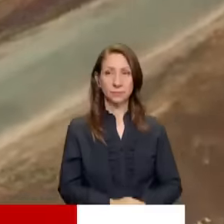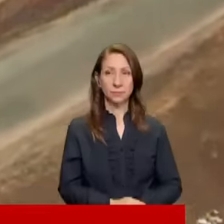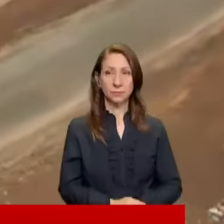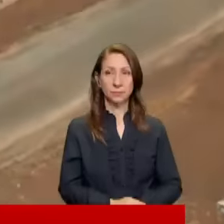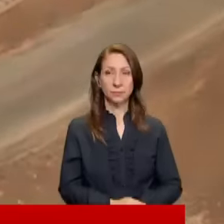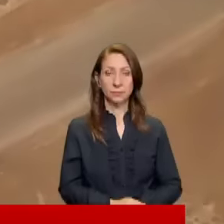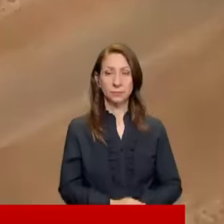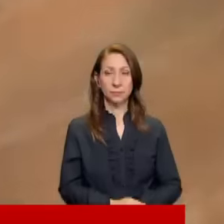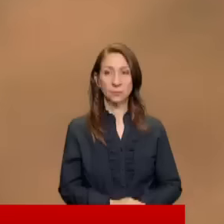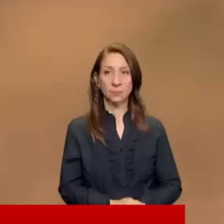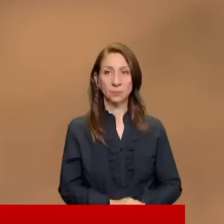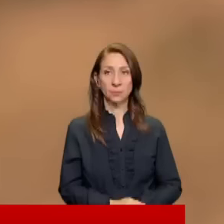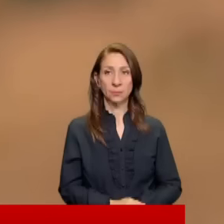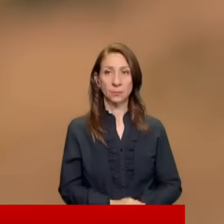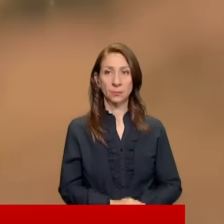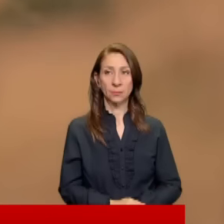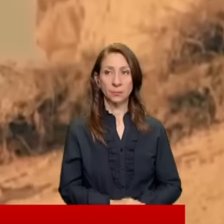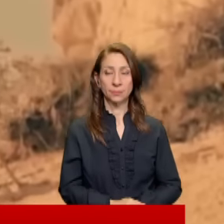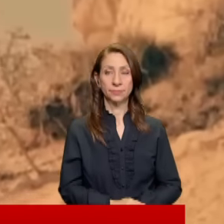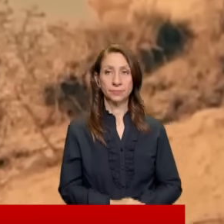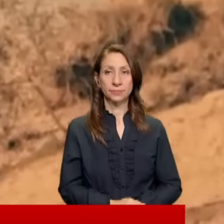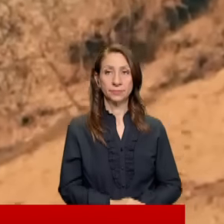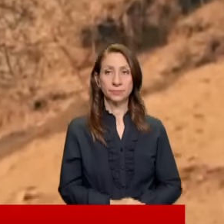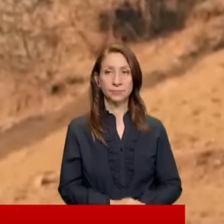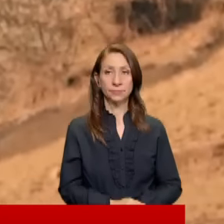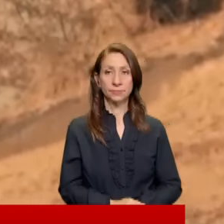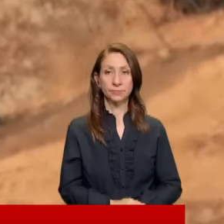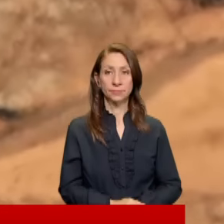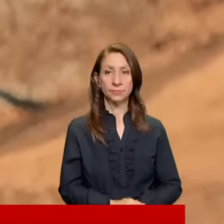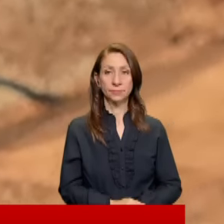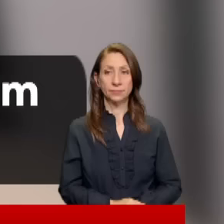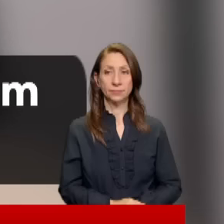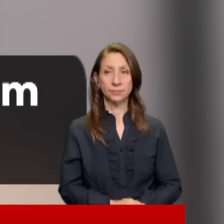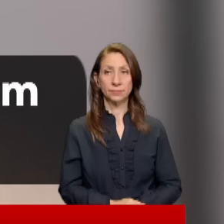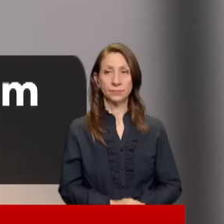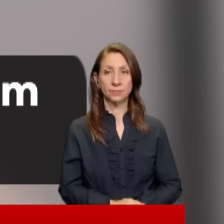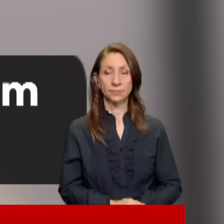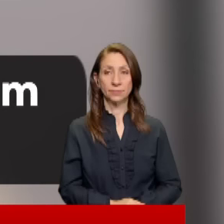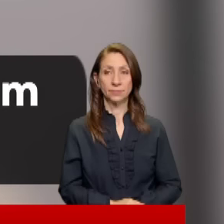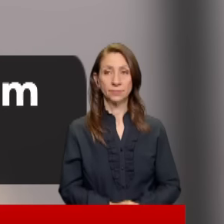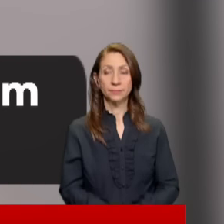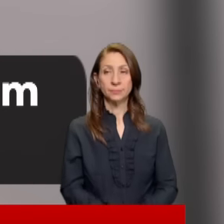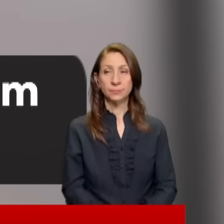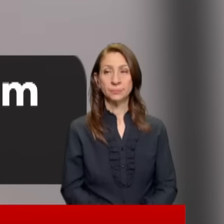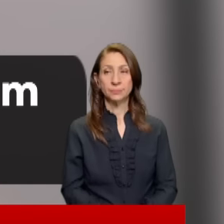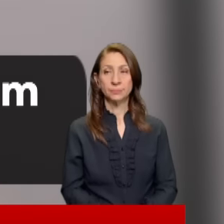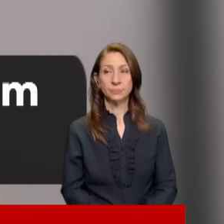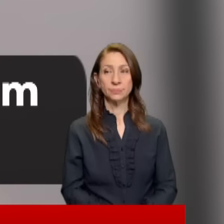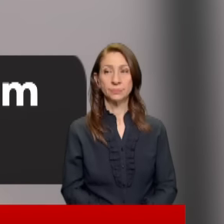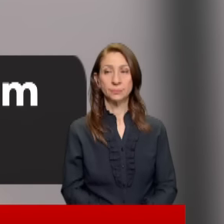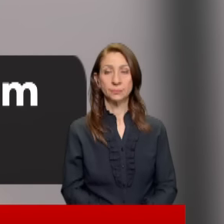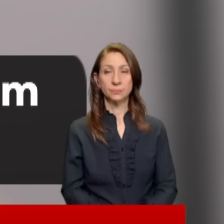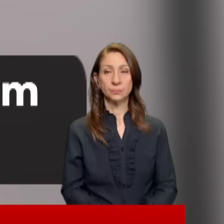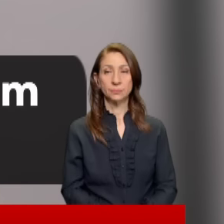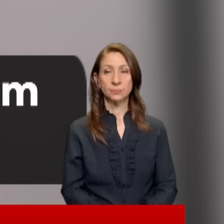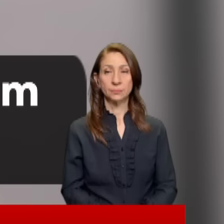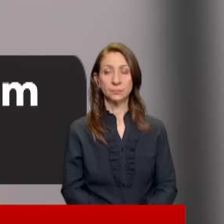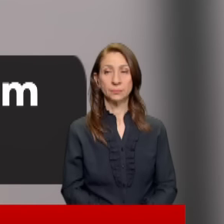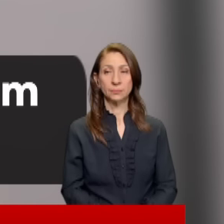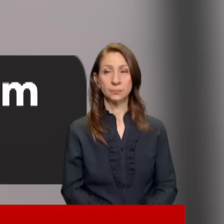vazgeçti emek verdim Bu Aşka Bir ateş ediliyor Sonra ben merkeze gidiyorum diyorum